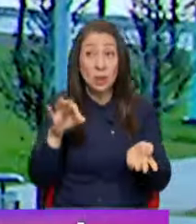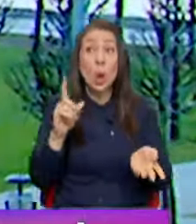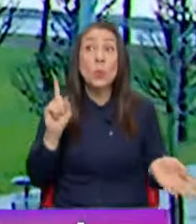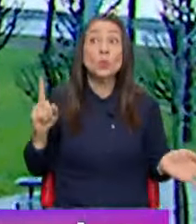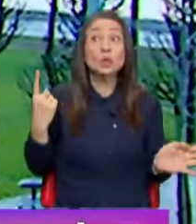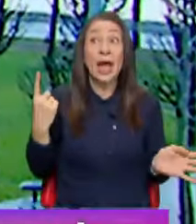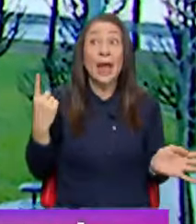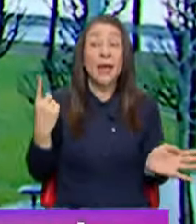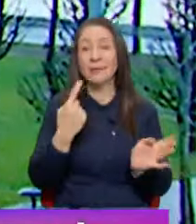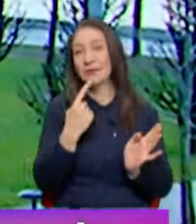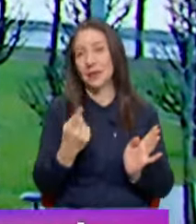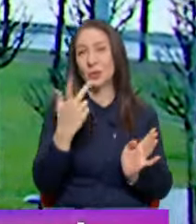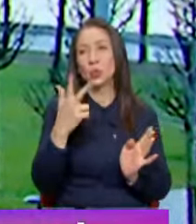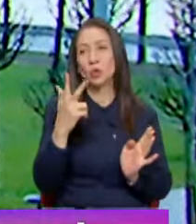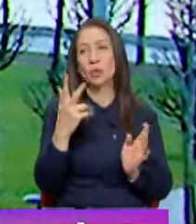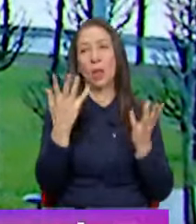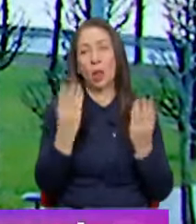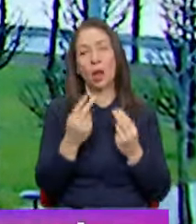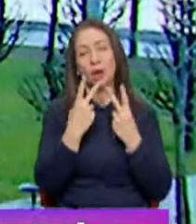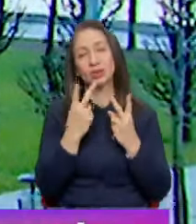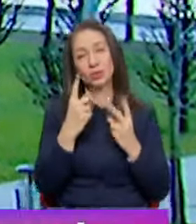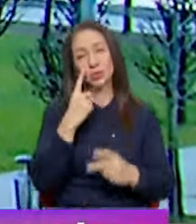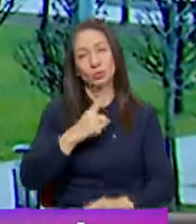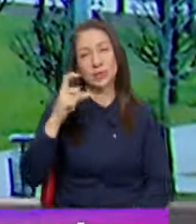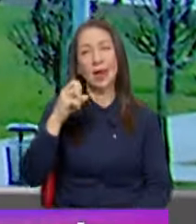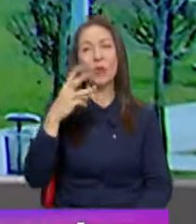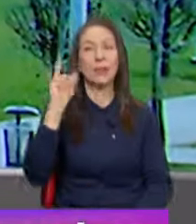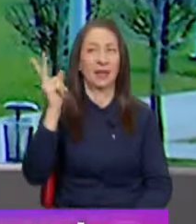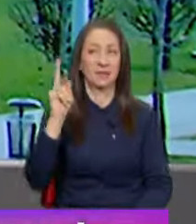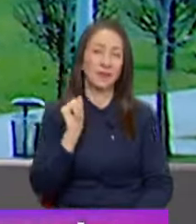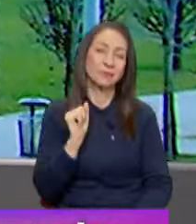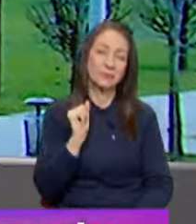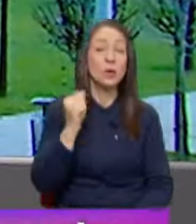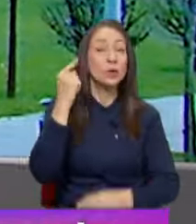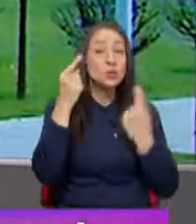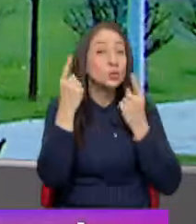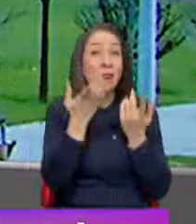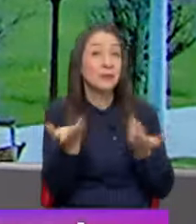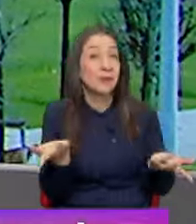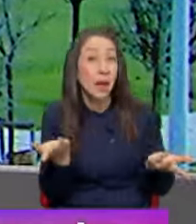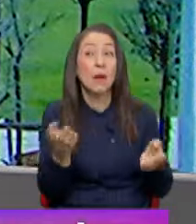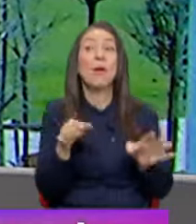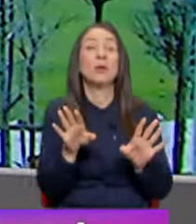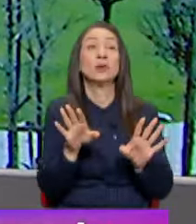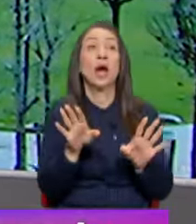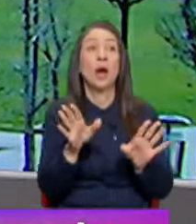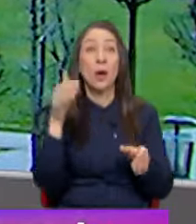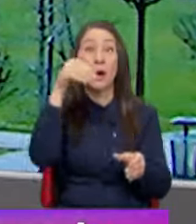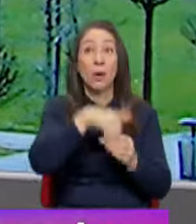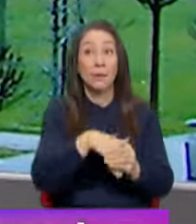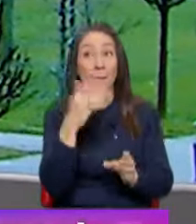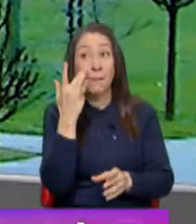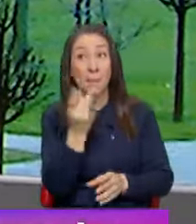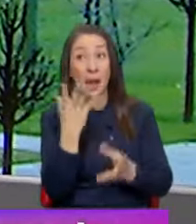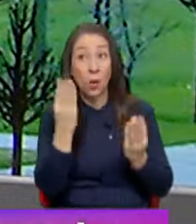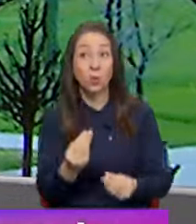Müjde diyerek 3.000 L olarak açıklandı Cumhurbaşkanı Erdoğan tarafından düşünceleriniz nedir yoksa sandıkta belli